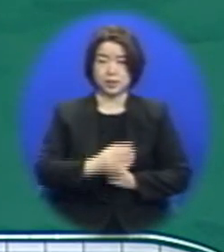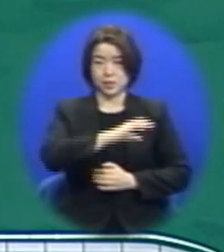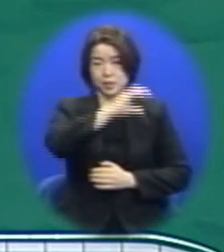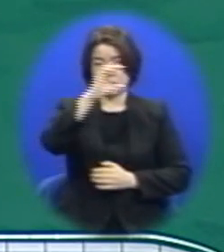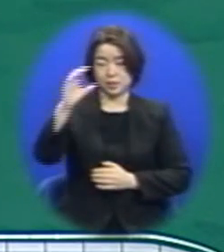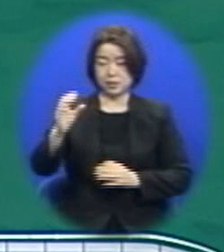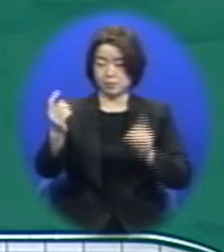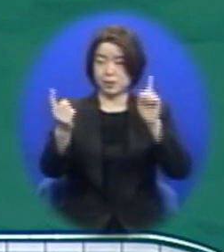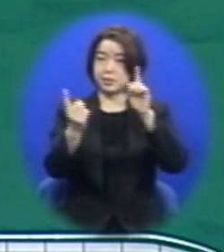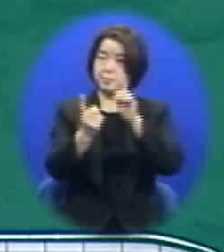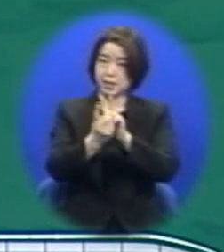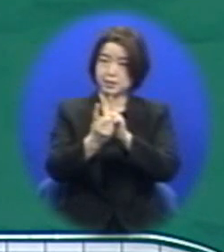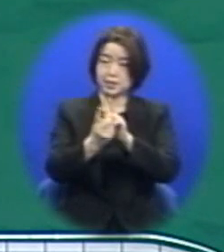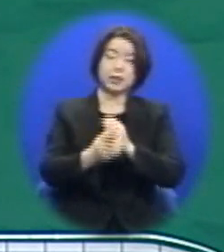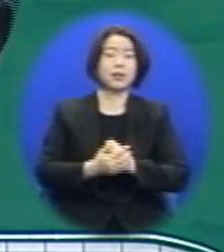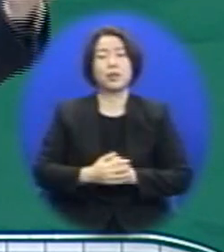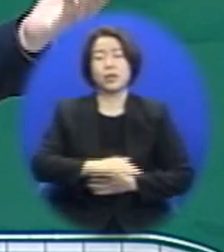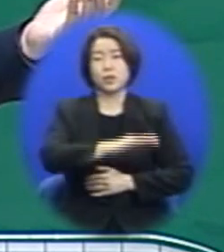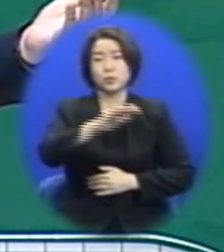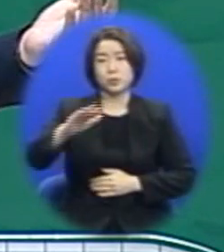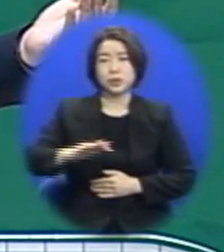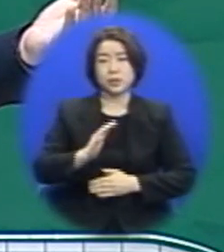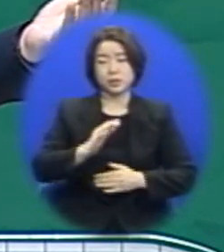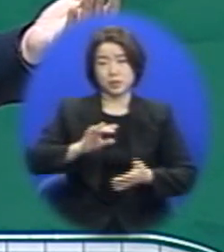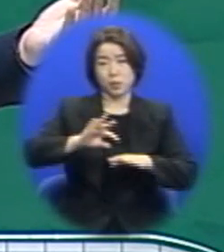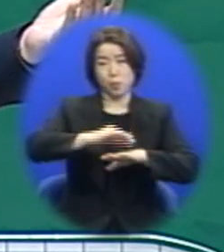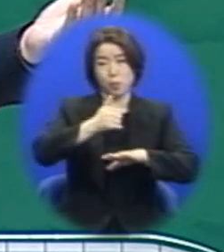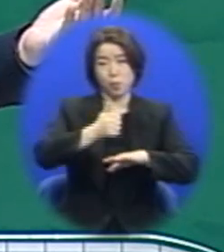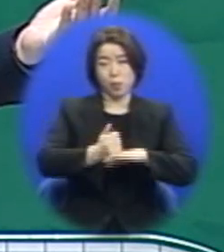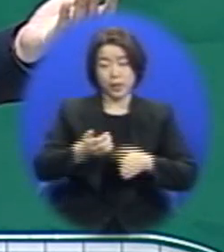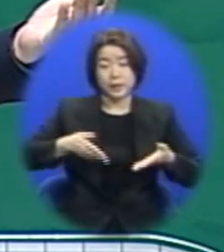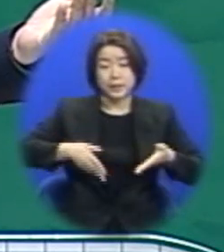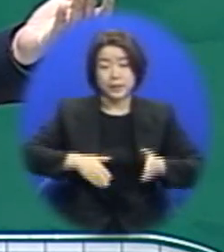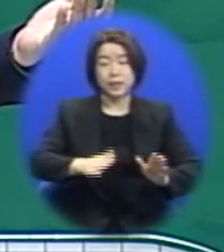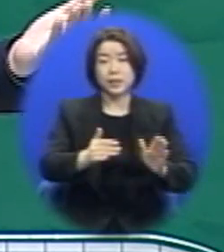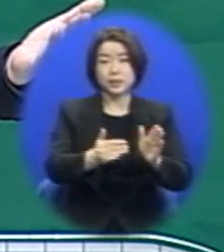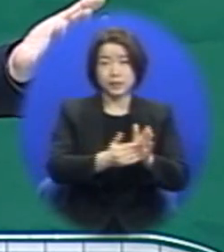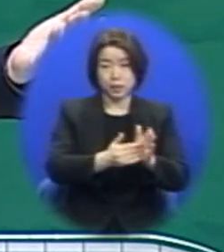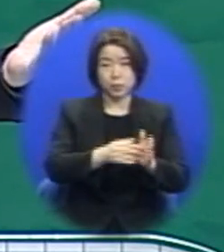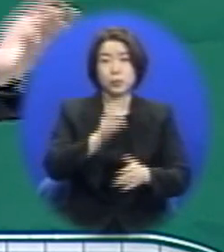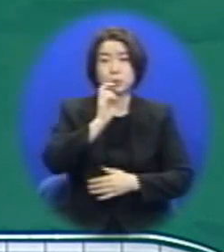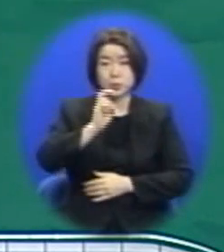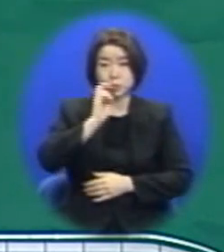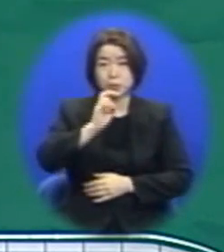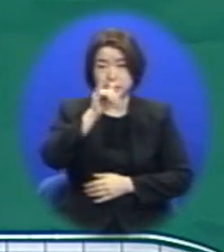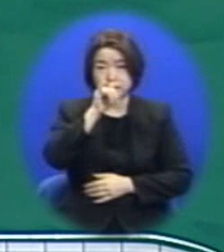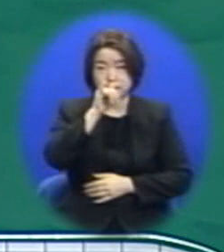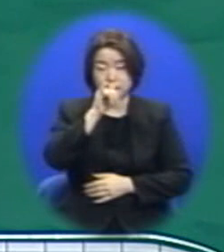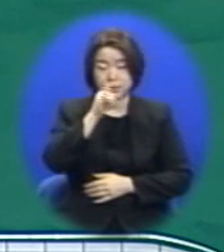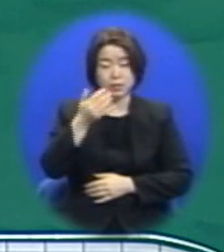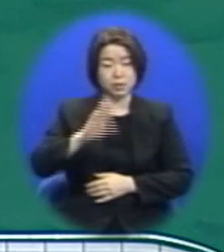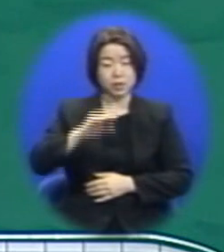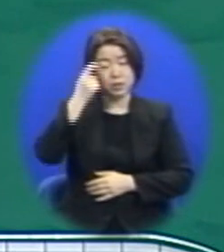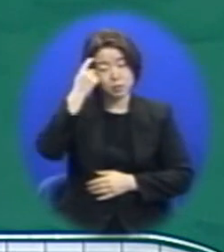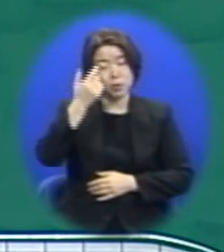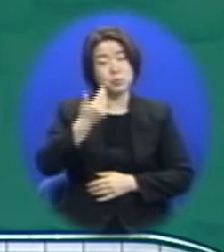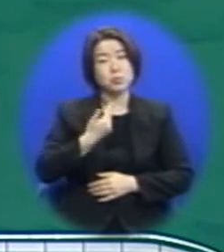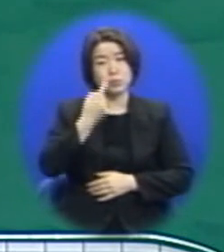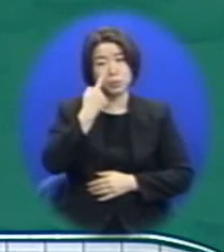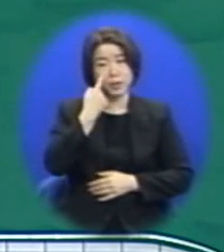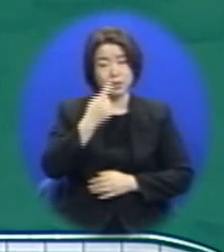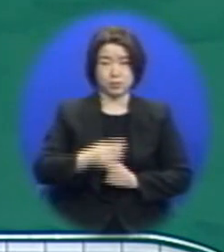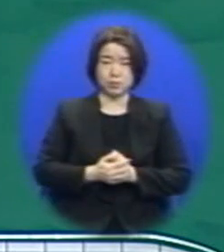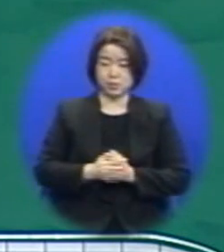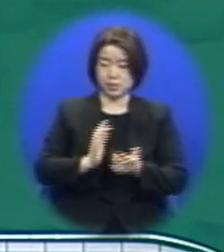크리스마스를 맞아서 우리는 왕이 나셨다고 노래합니다. 근데 한번 물어야 돼요.